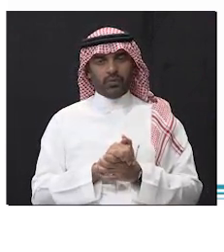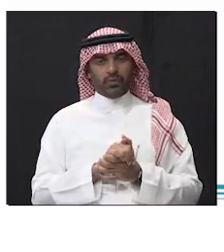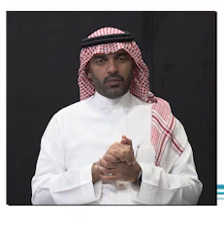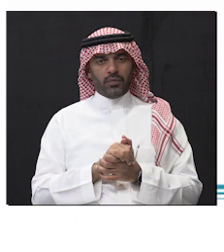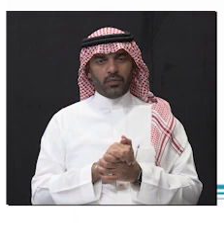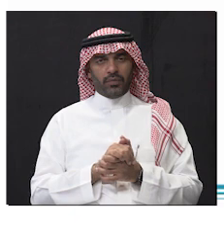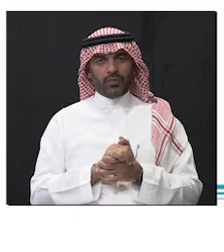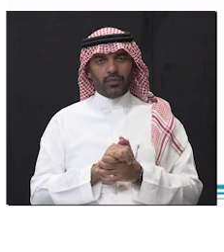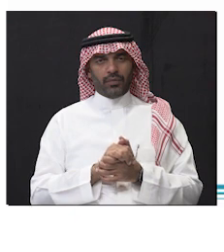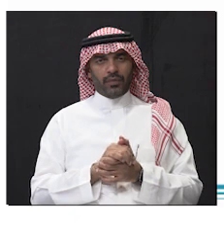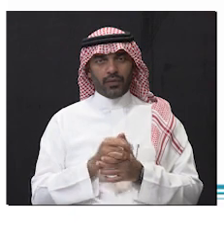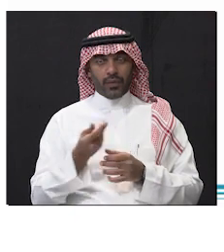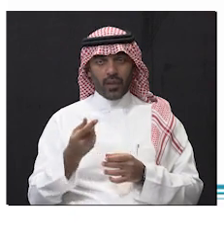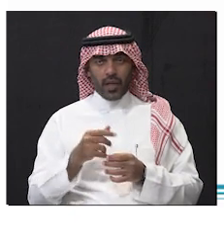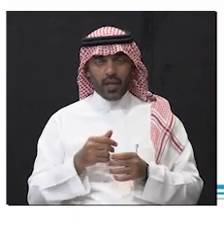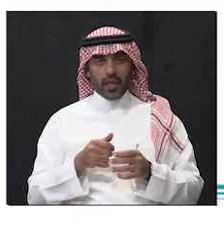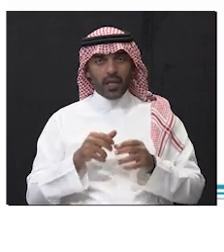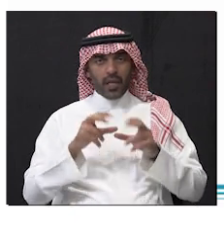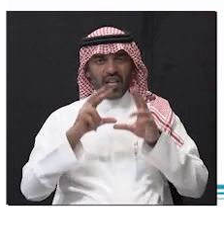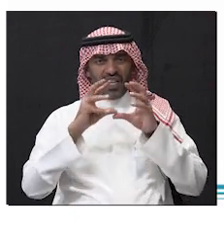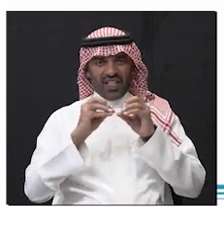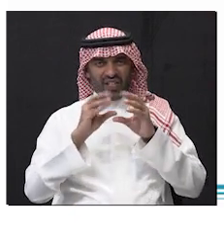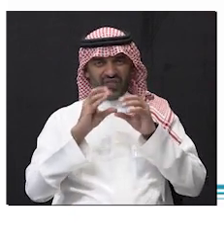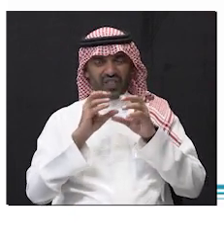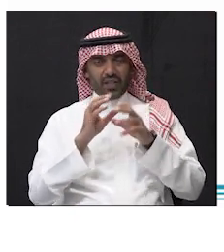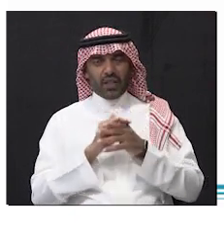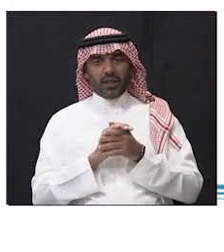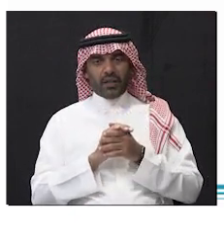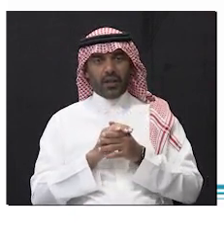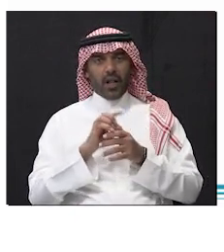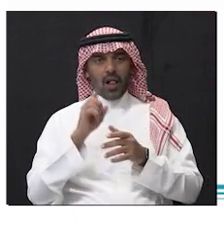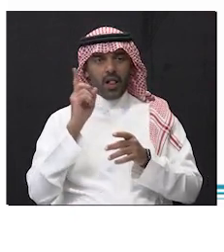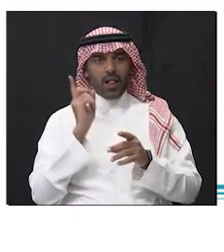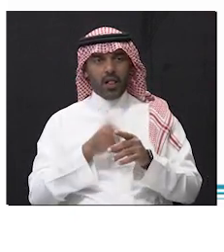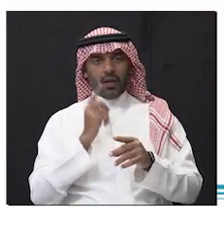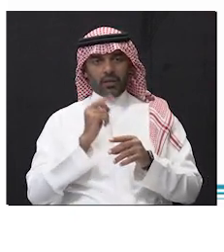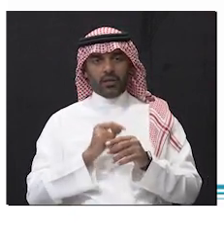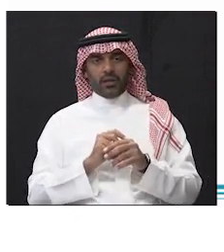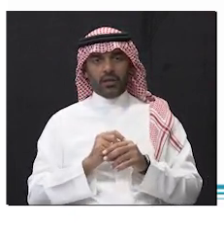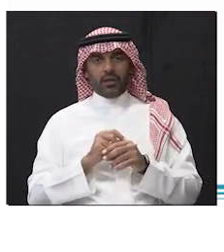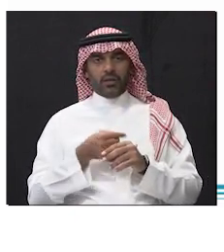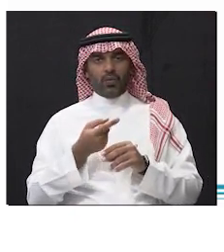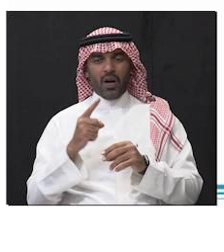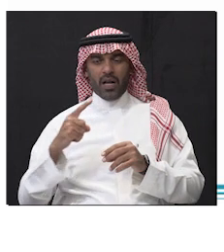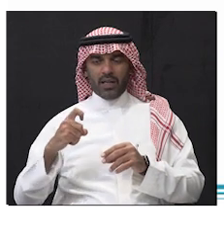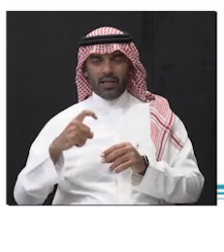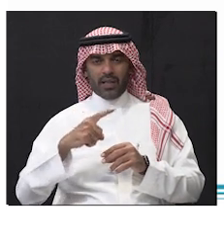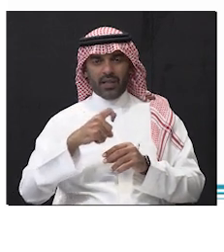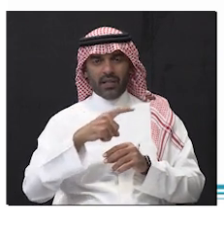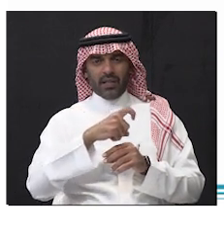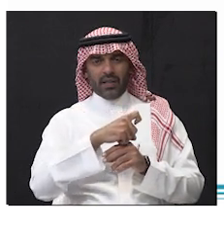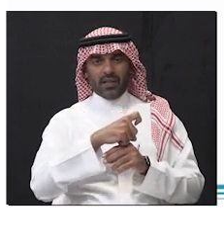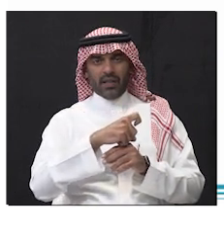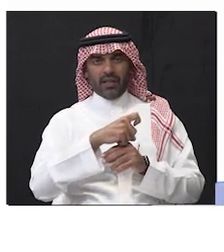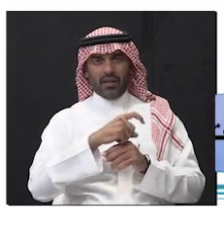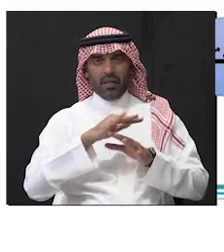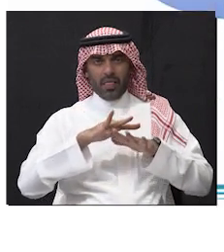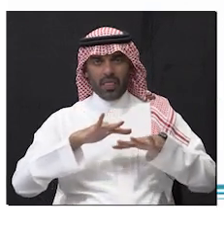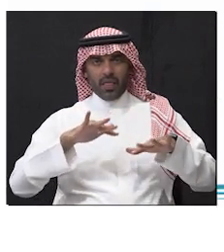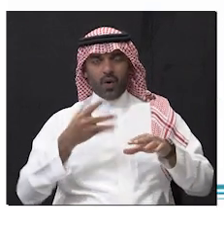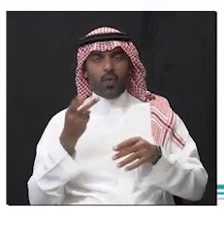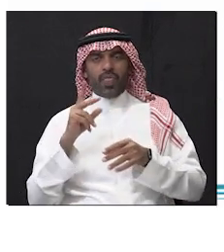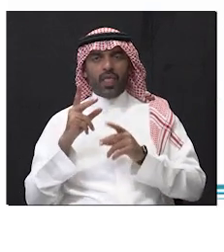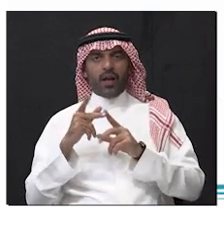أحسنتم. تصنف إلى الإسفنجيات، اللاسعات، الديدان المفلطحة، الديدان